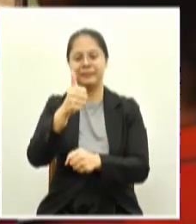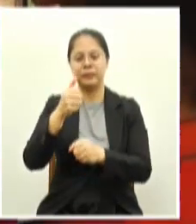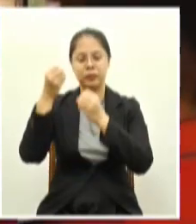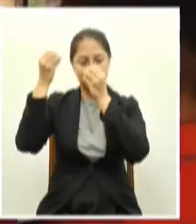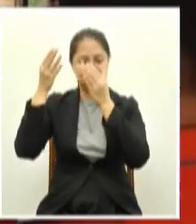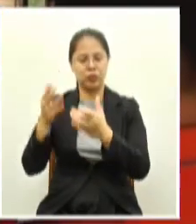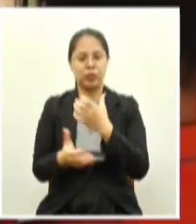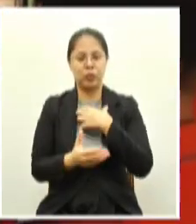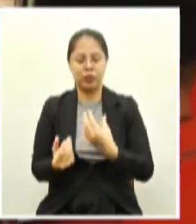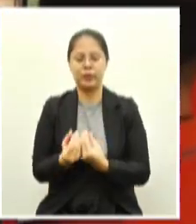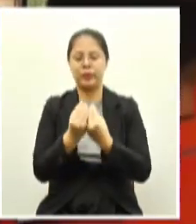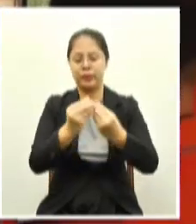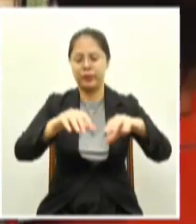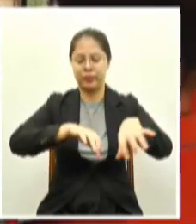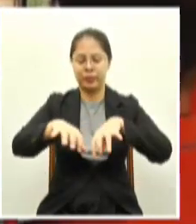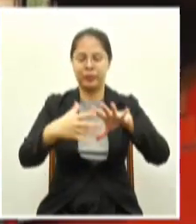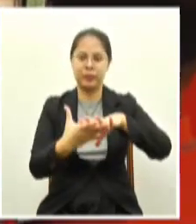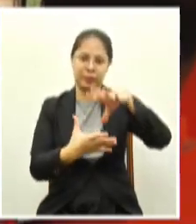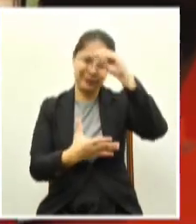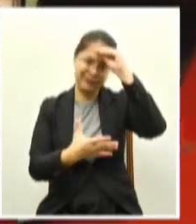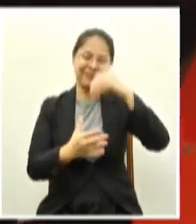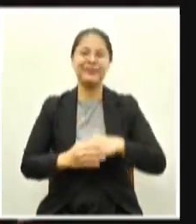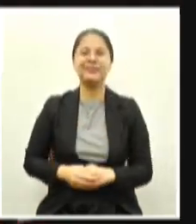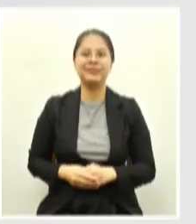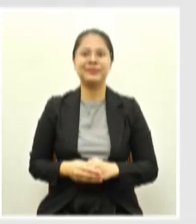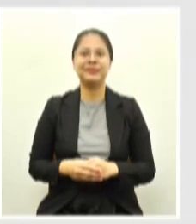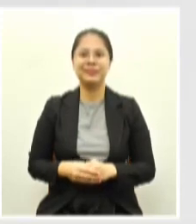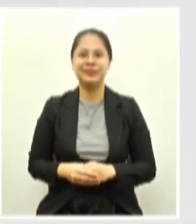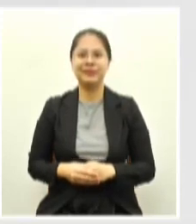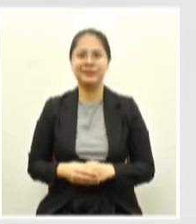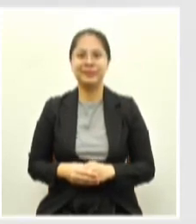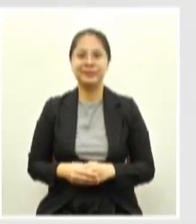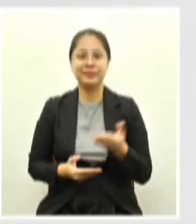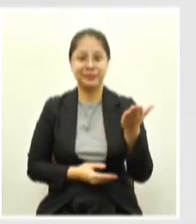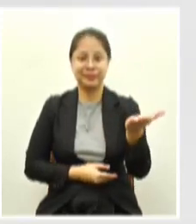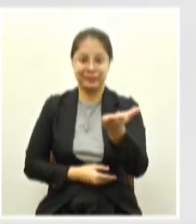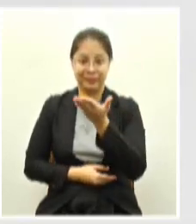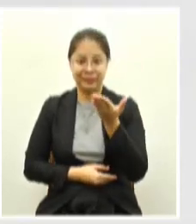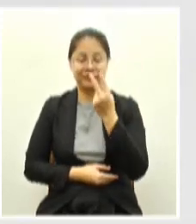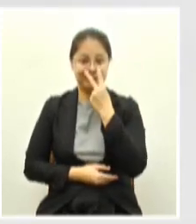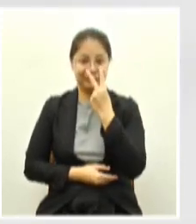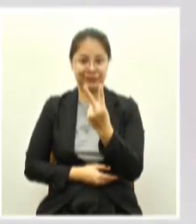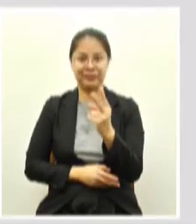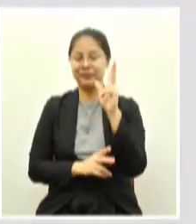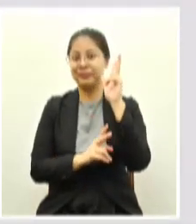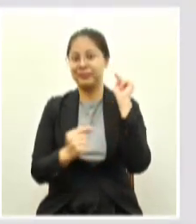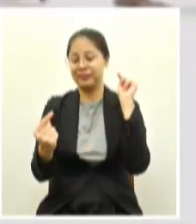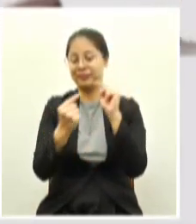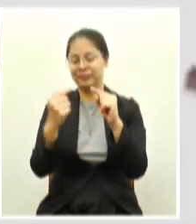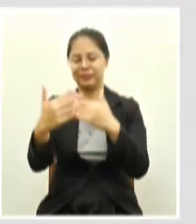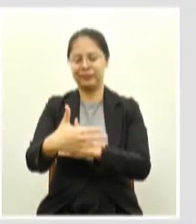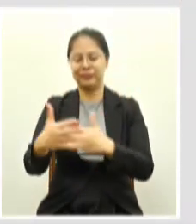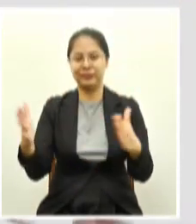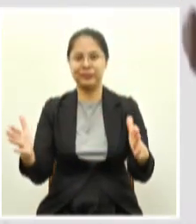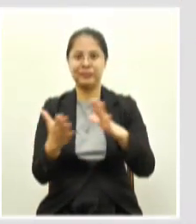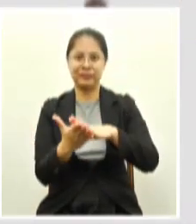ให้เกิดขึ้นกับการจัดการเรียนรู้ในห้องเรียนค่ะคุณผู้ชมคะวันนี้รายการเปิดกล่องห้องเรียนกับ